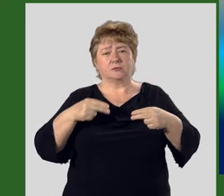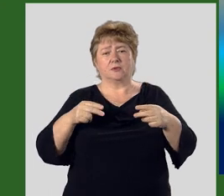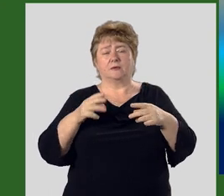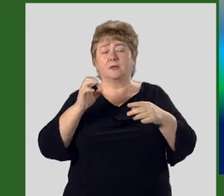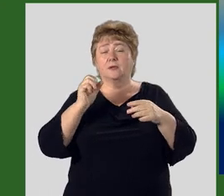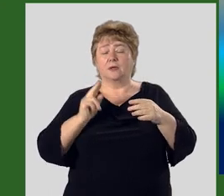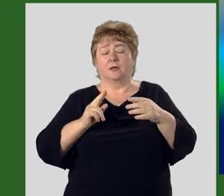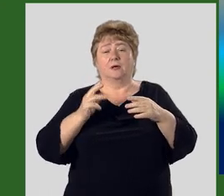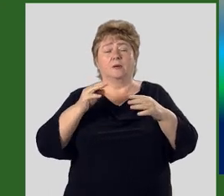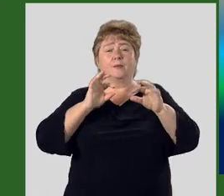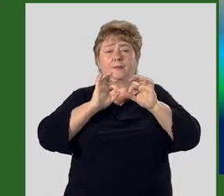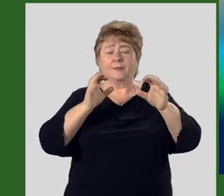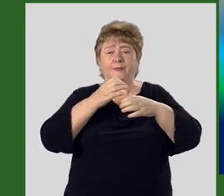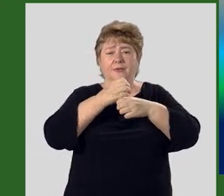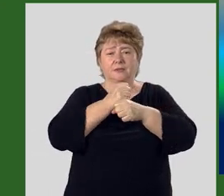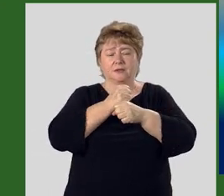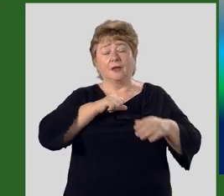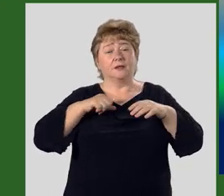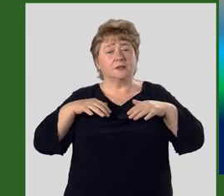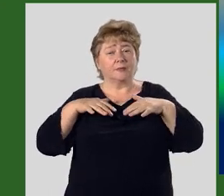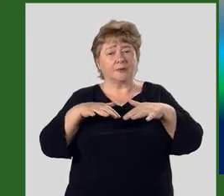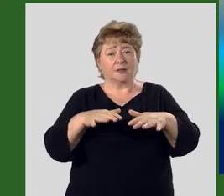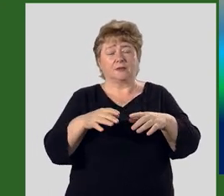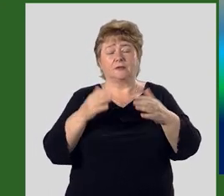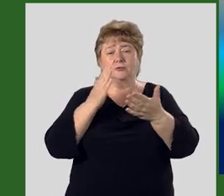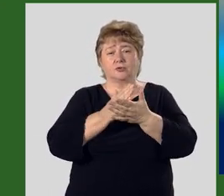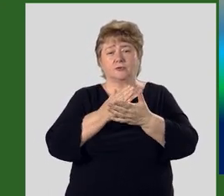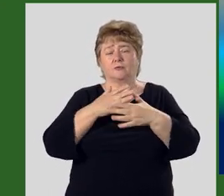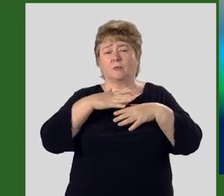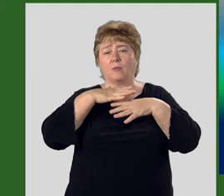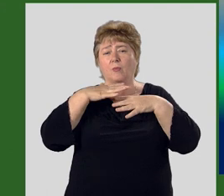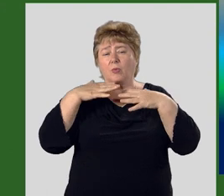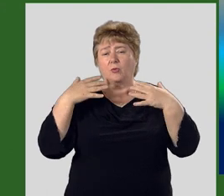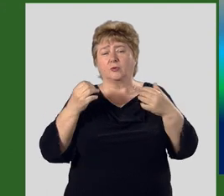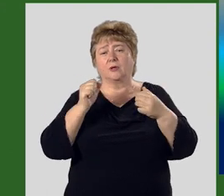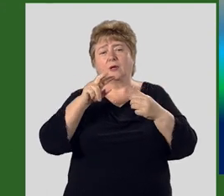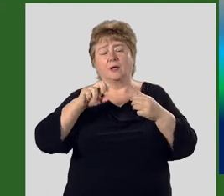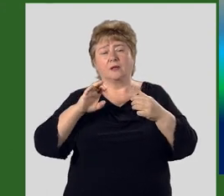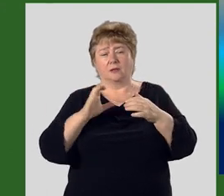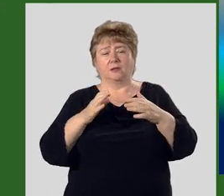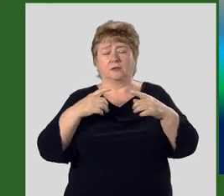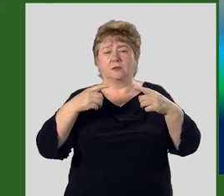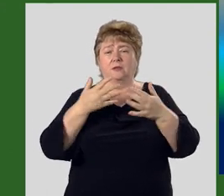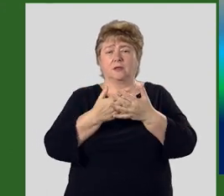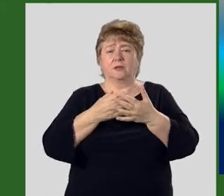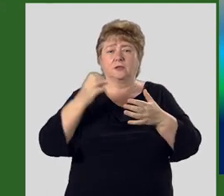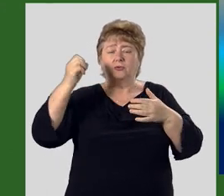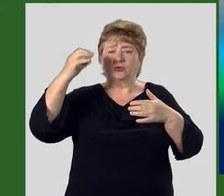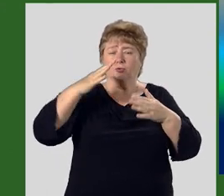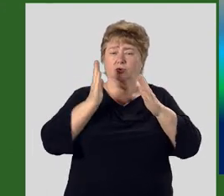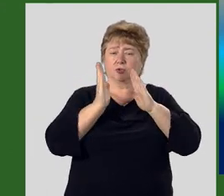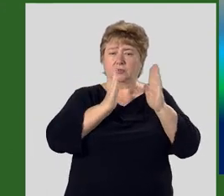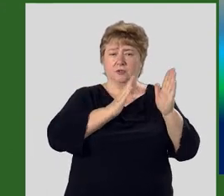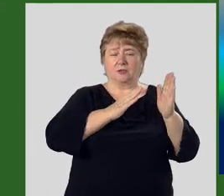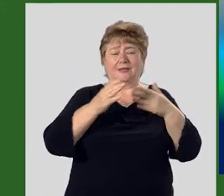с краткими пояснениями к ним. На самом деле существует множество атласов, например, Солнечной